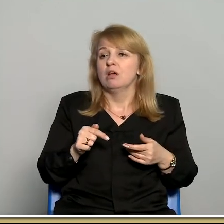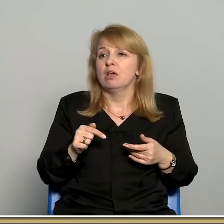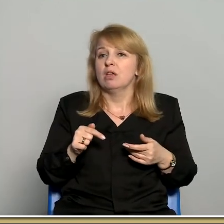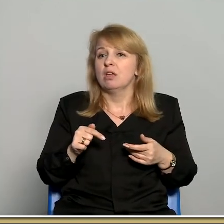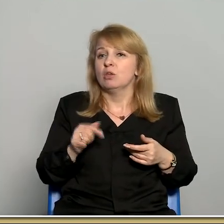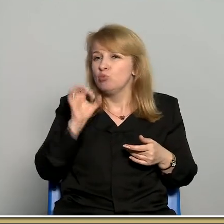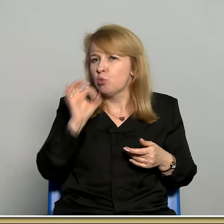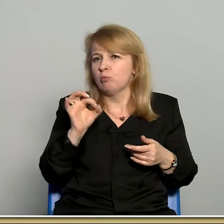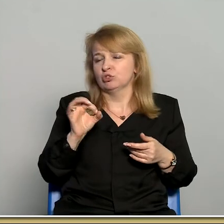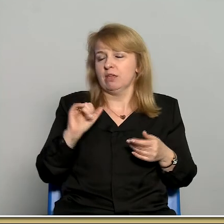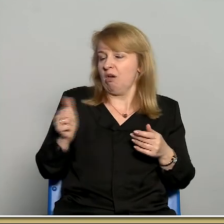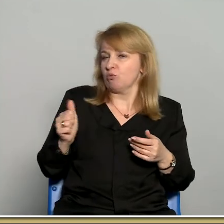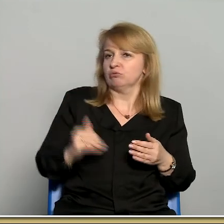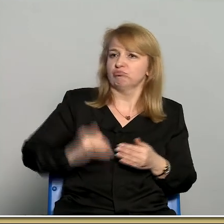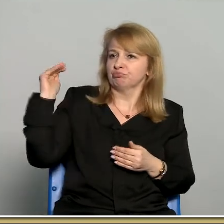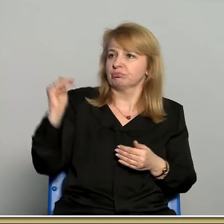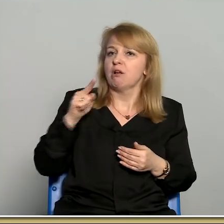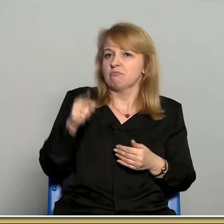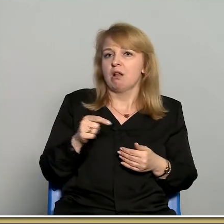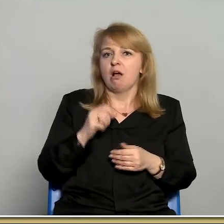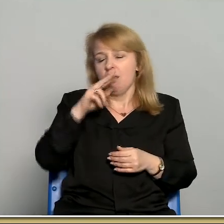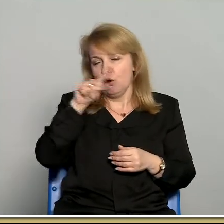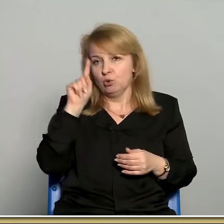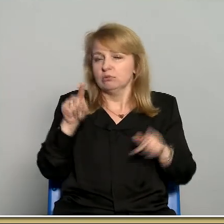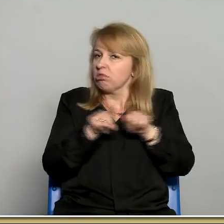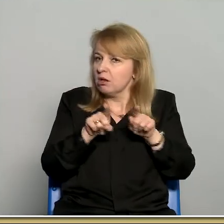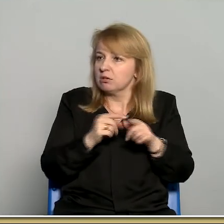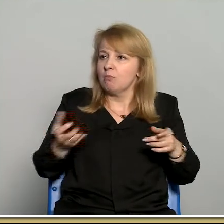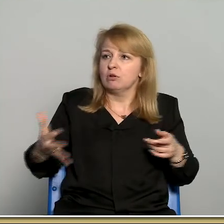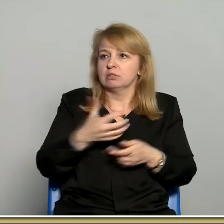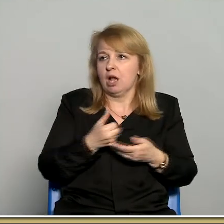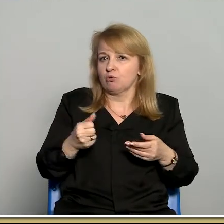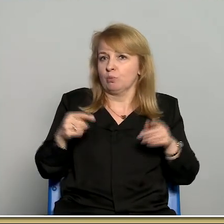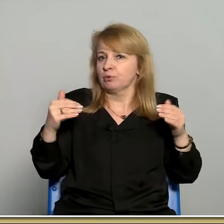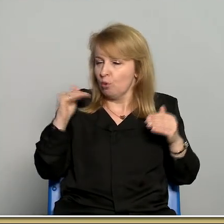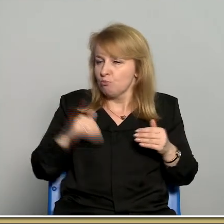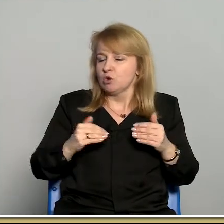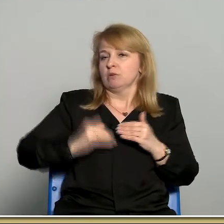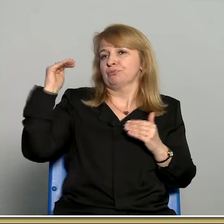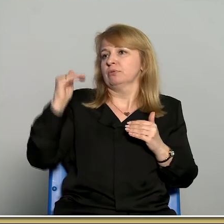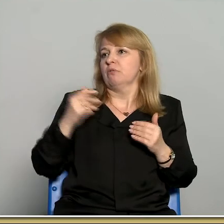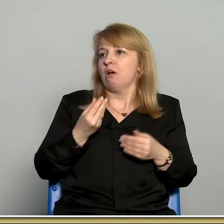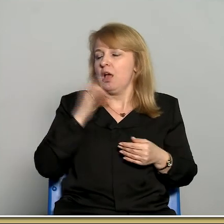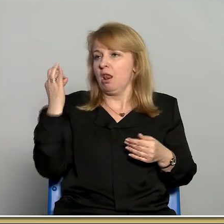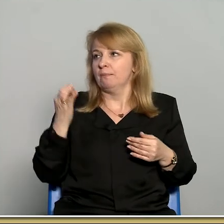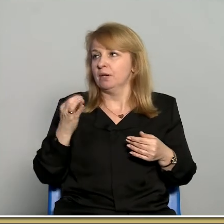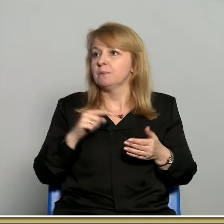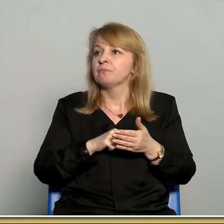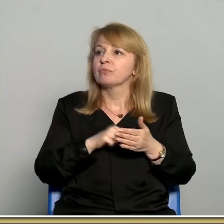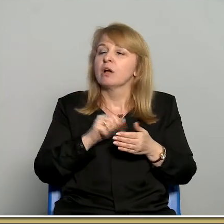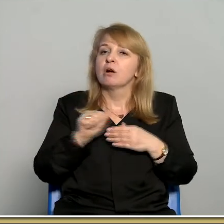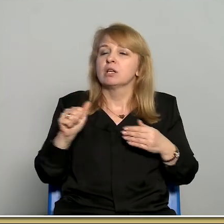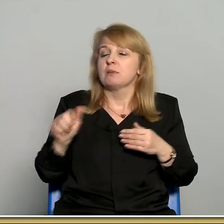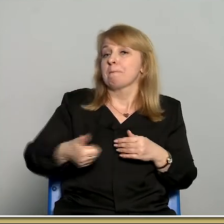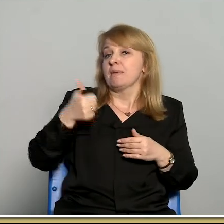dobrych jakościowo, również z punktu widzenia wynagrodzenia, a także typu umowy, czyli generalnie mówimy tu w